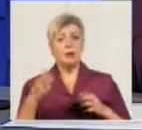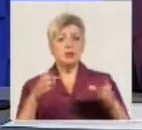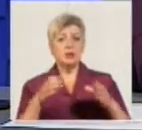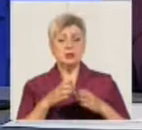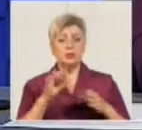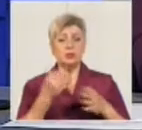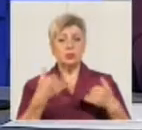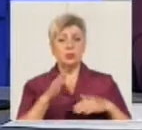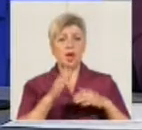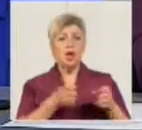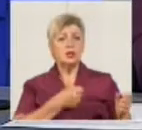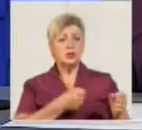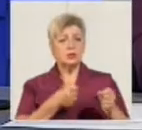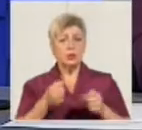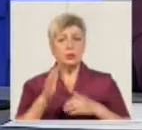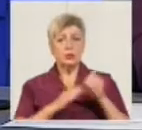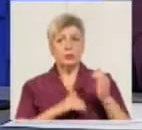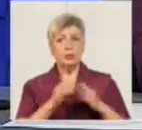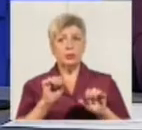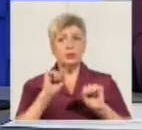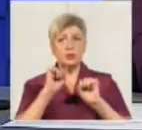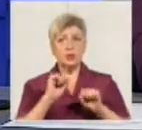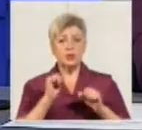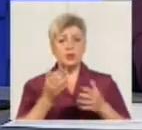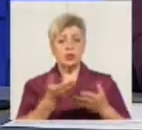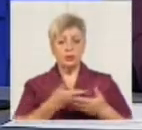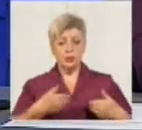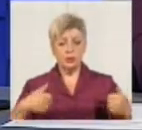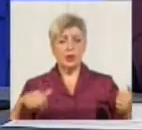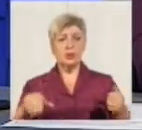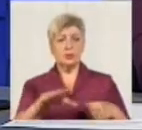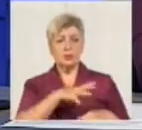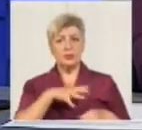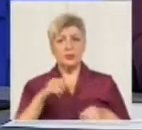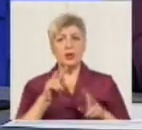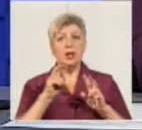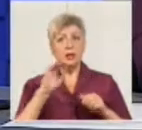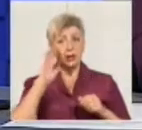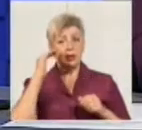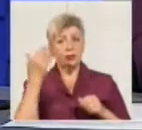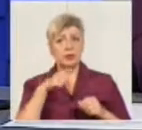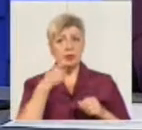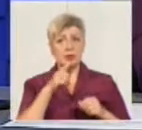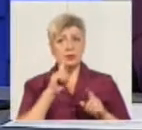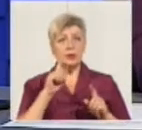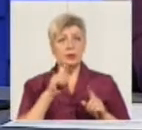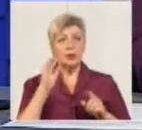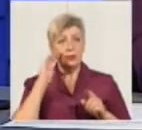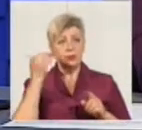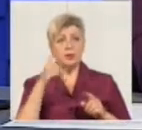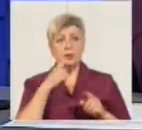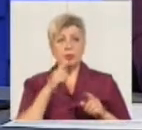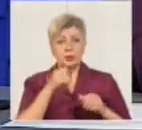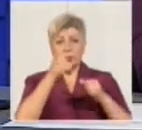руках він захищав всіх нас з вами. І як він казав, що він просто не міг бути